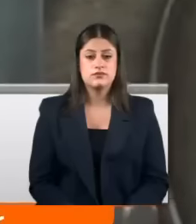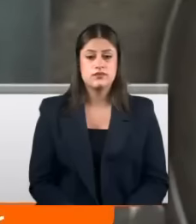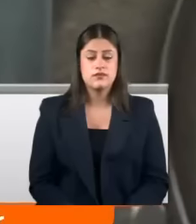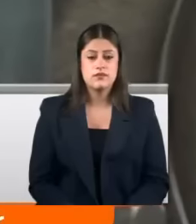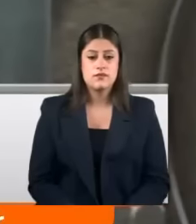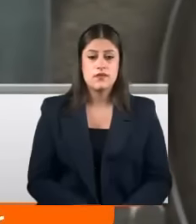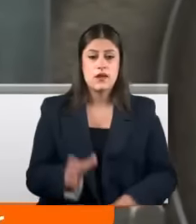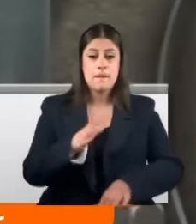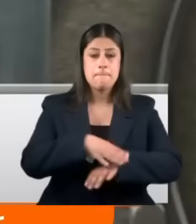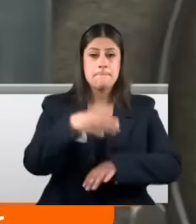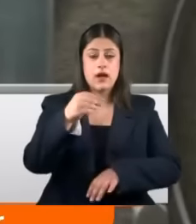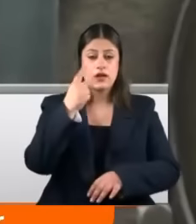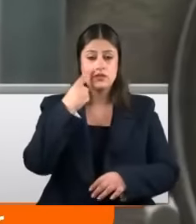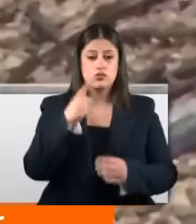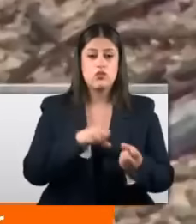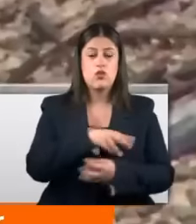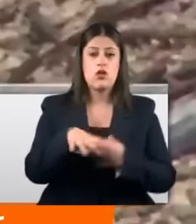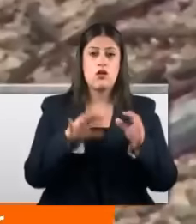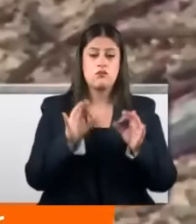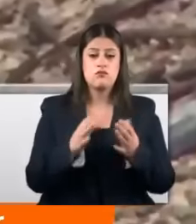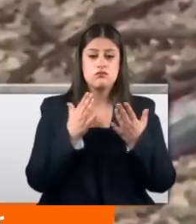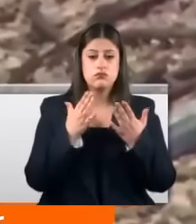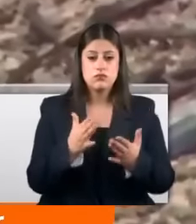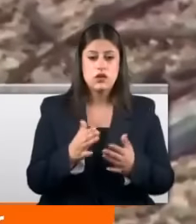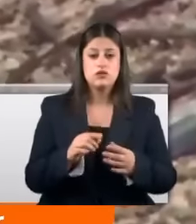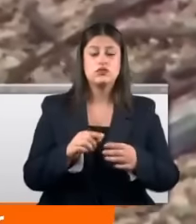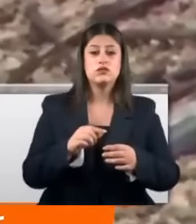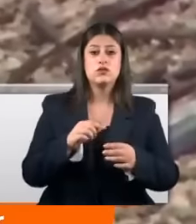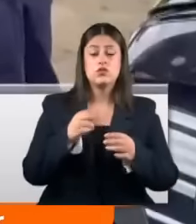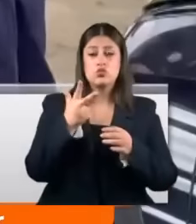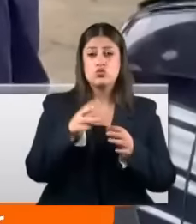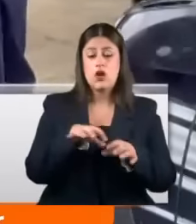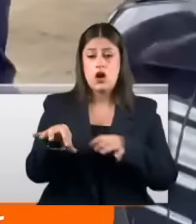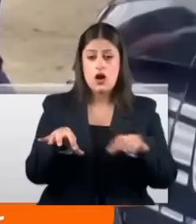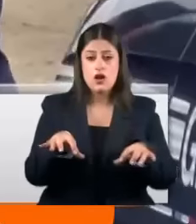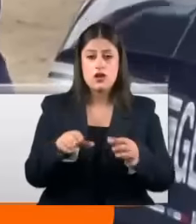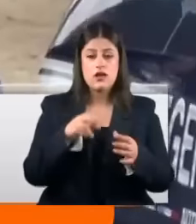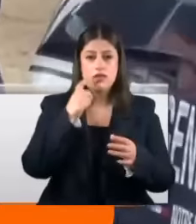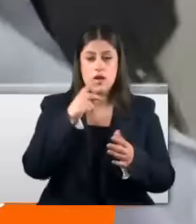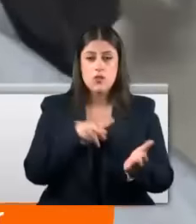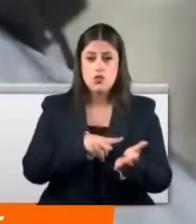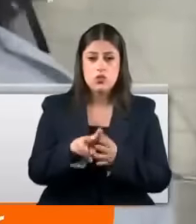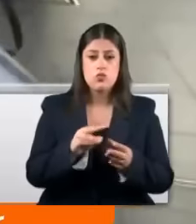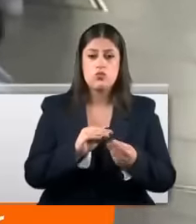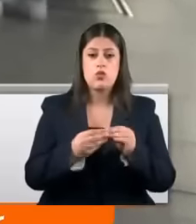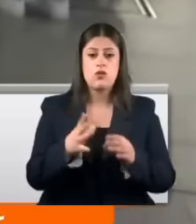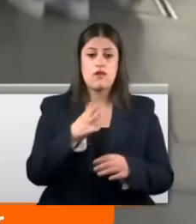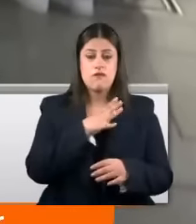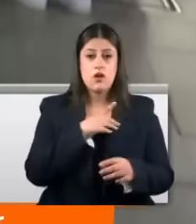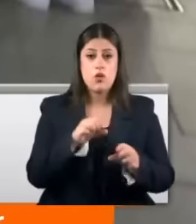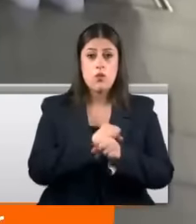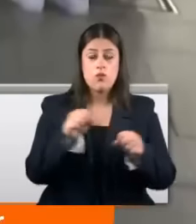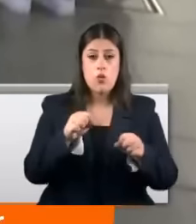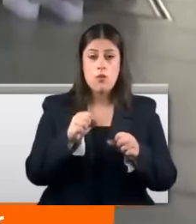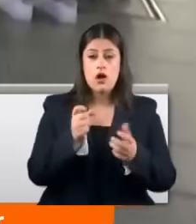Paris Olimpiyatları olaylı başladı. Törene saatler kala 3 ayrı hatta demir yoluna sabotaj vardı. Bomba paniği sahte çıktı ama